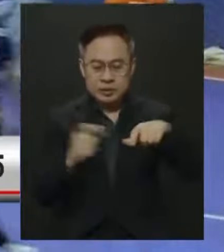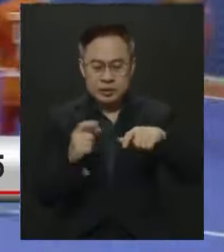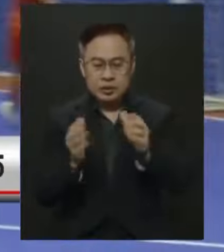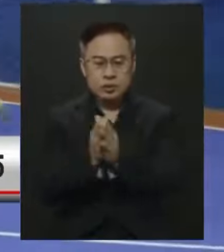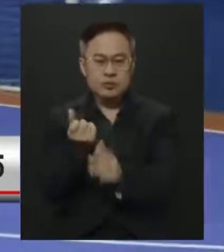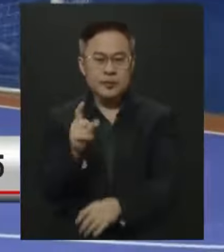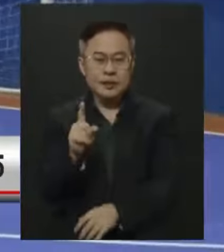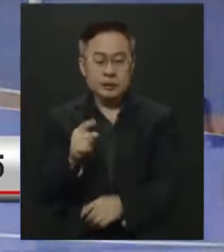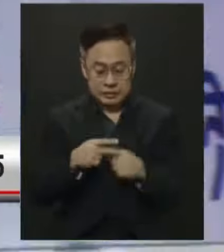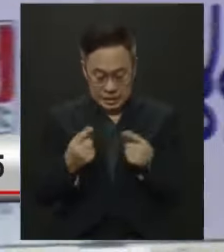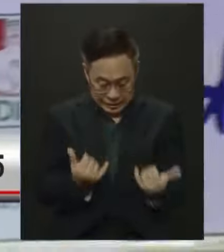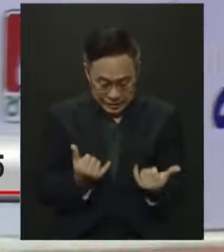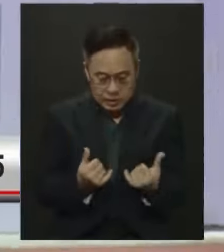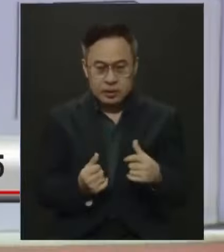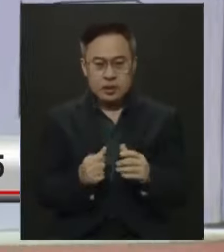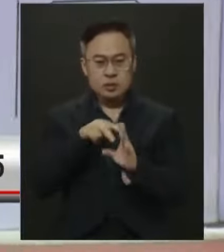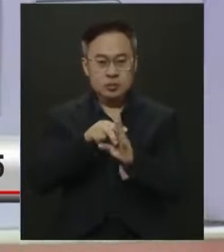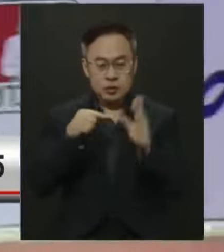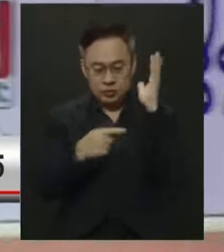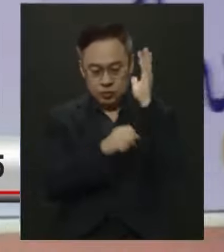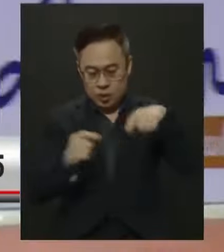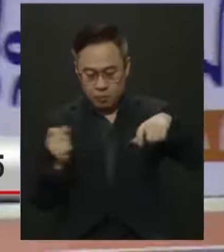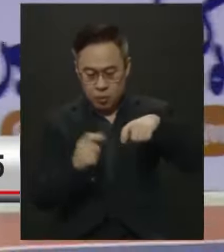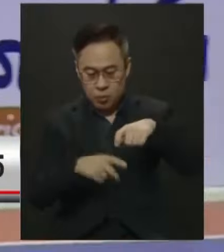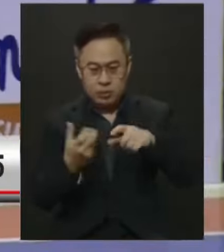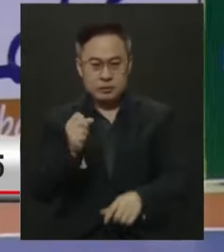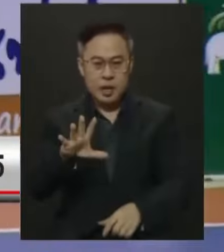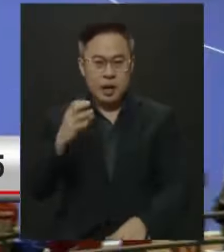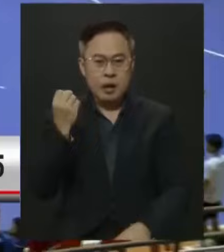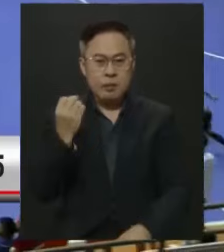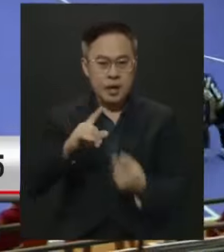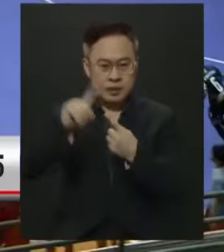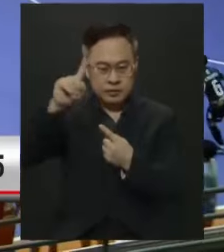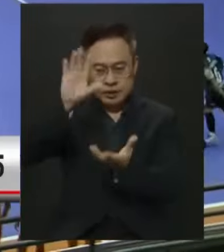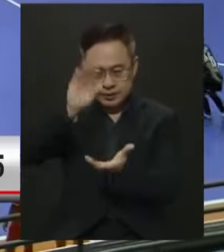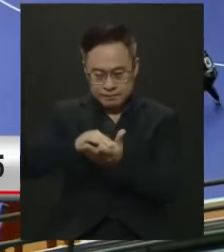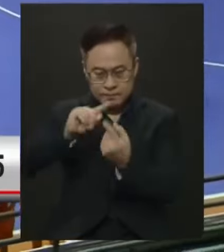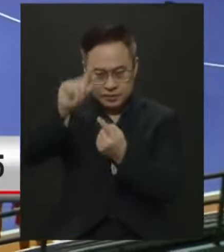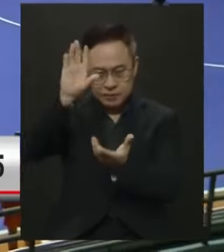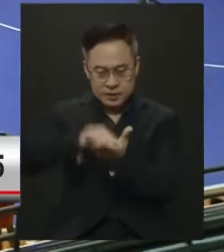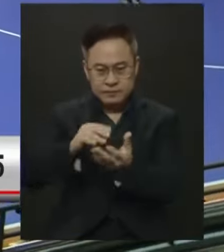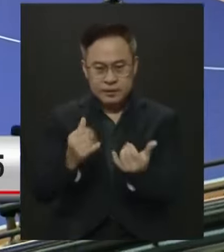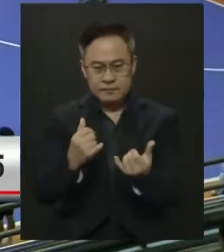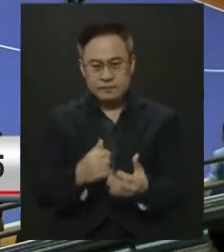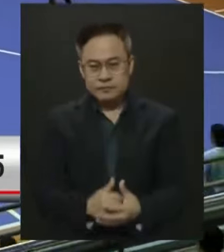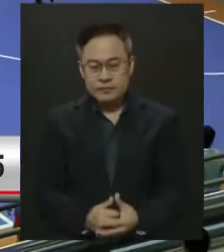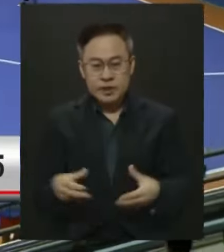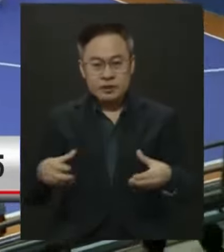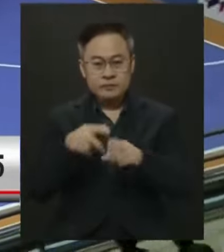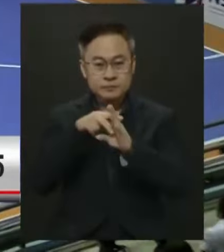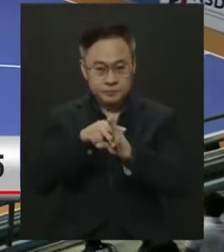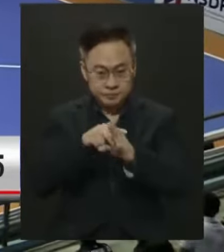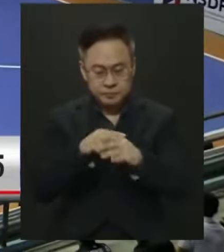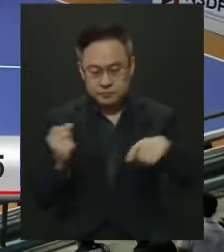คู่นั้นเนี่ย11ประตูนะแต่คู่นี้เนี่ย15ประตูครับยิงกันสนั่นเลยแต่ก็ถือว่าบูเวฟยังทำส